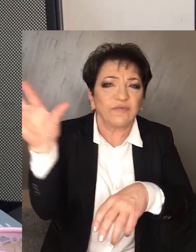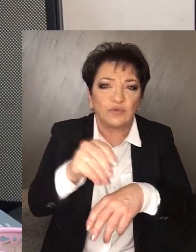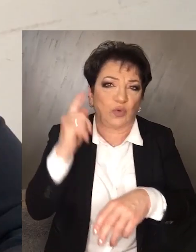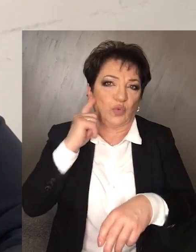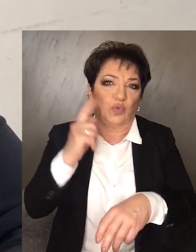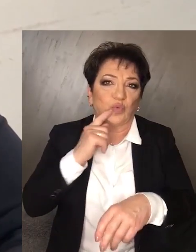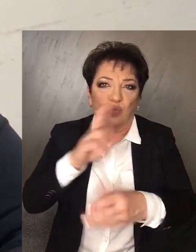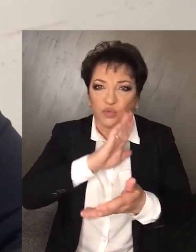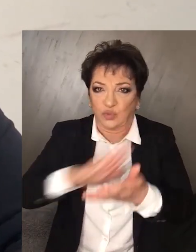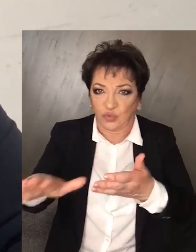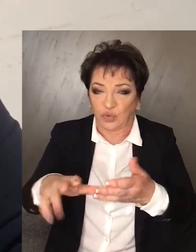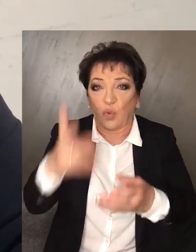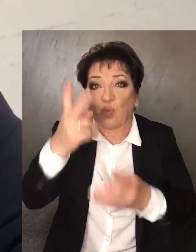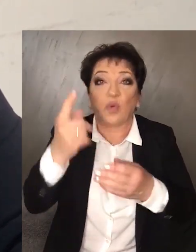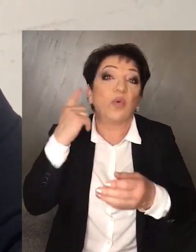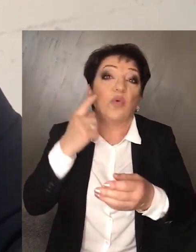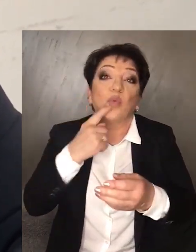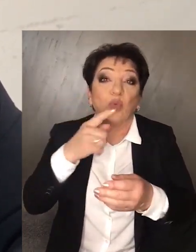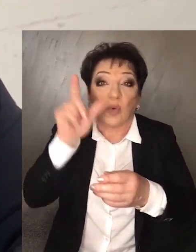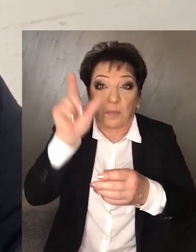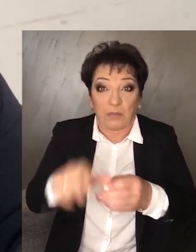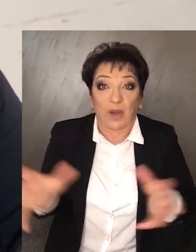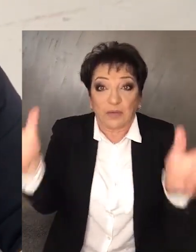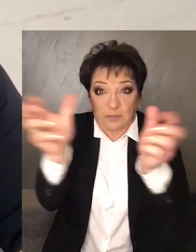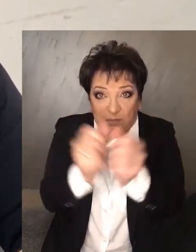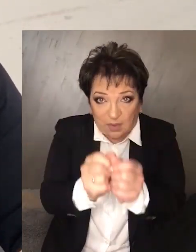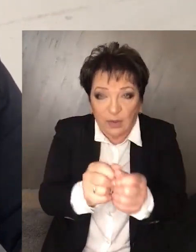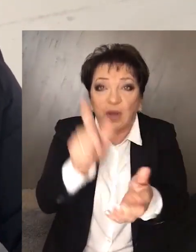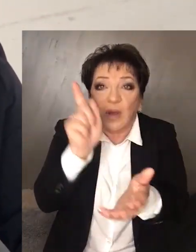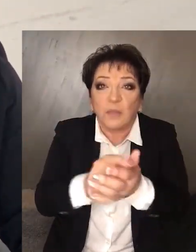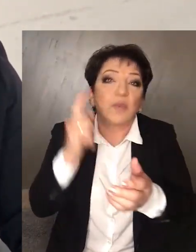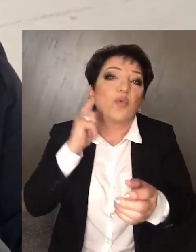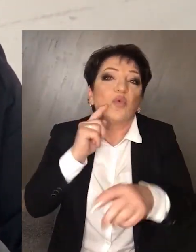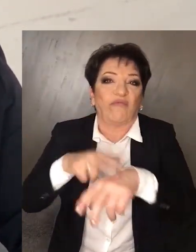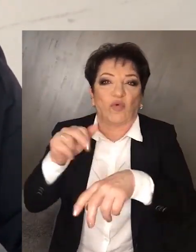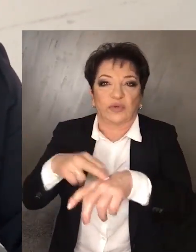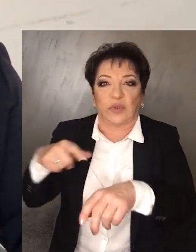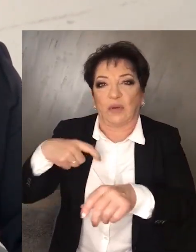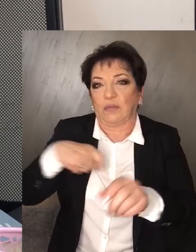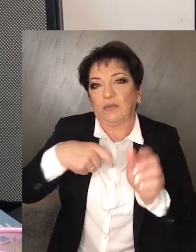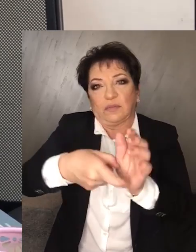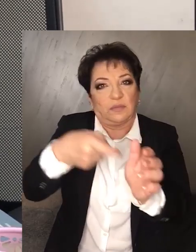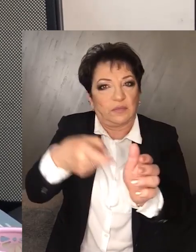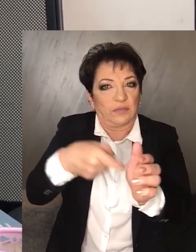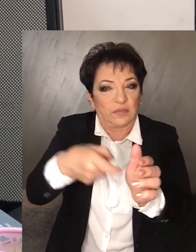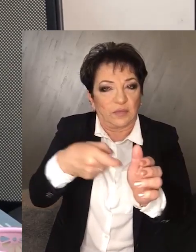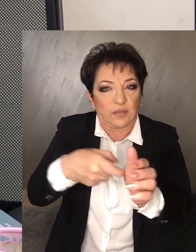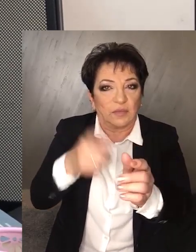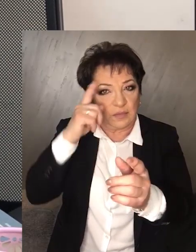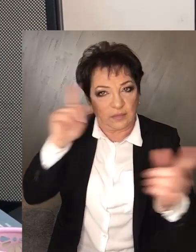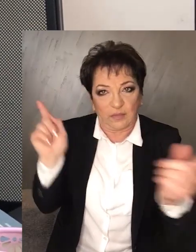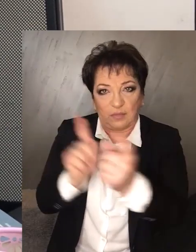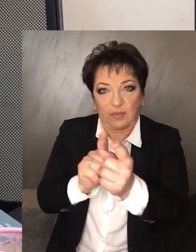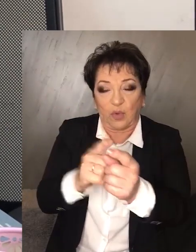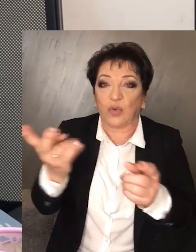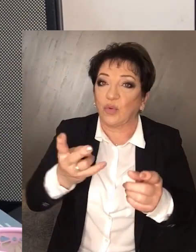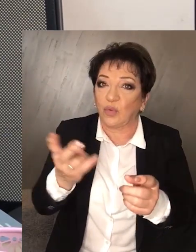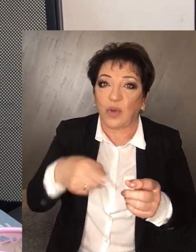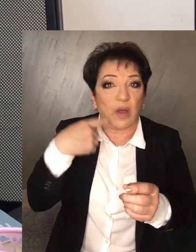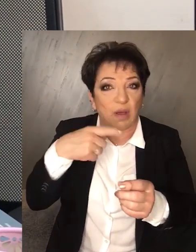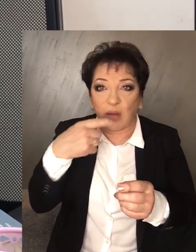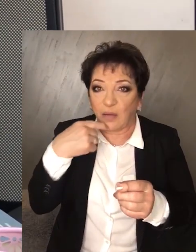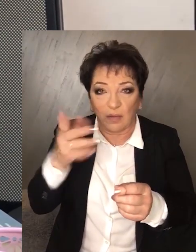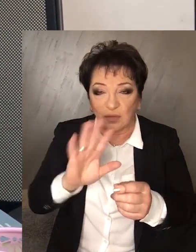լեզու, ոստիկանական բաժանմունք կա, որտեղ ոստիկանները լրիվ խուլեր են, իրենք երբ որ բռնում են խուլ,